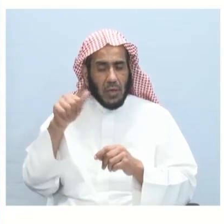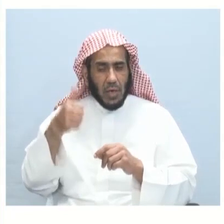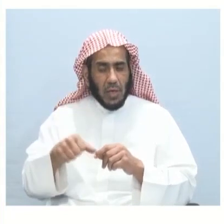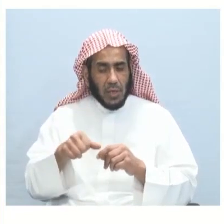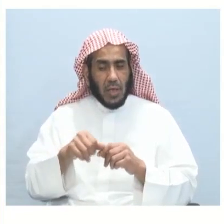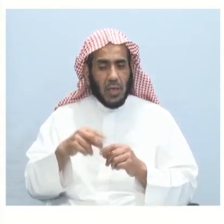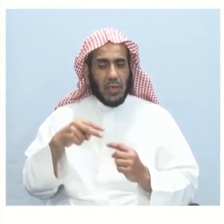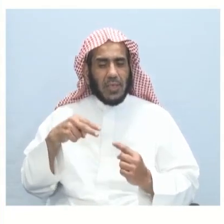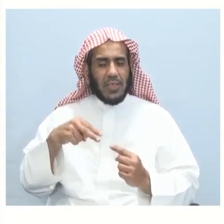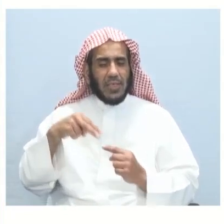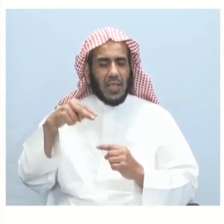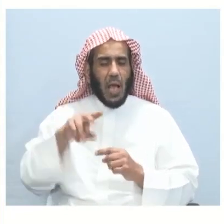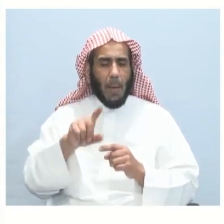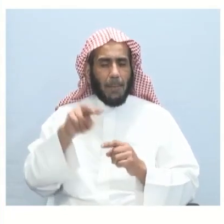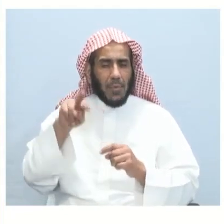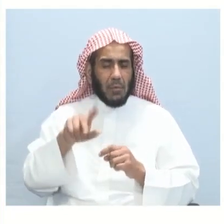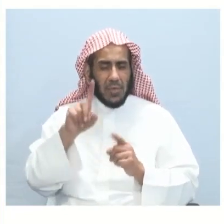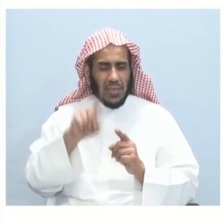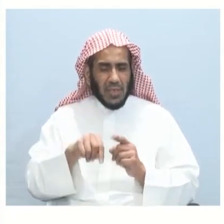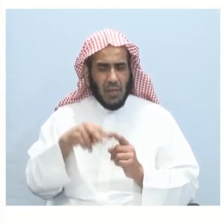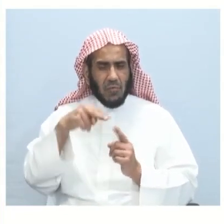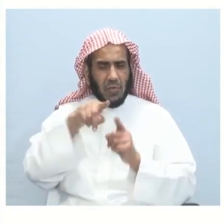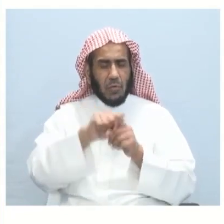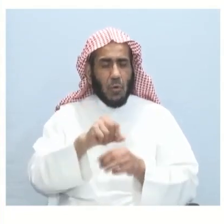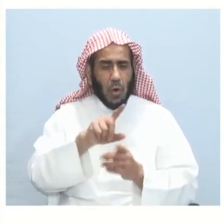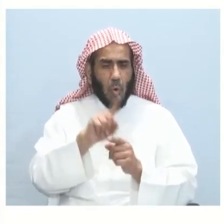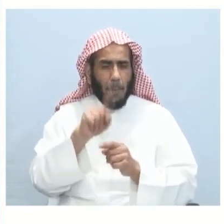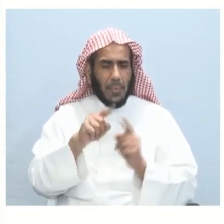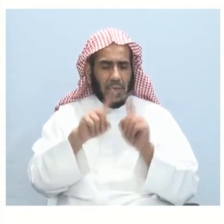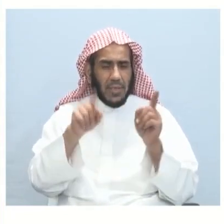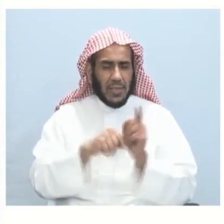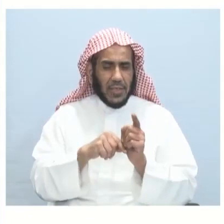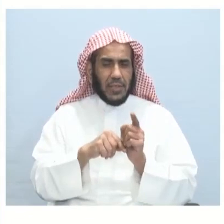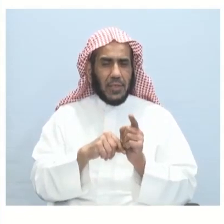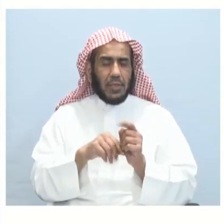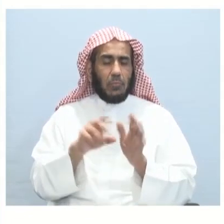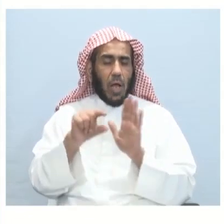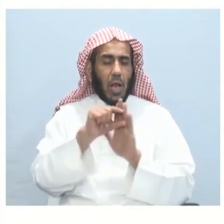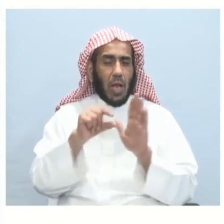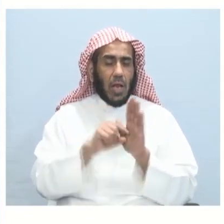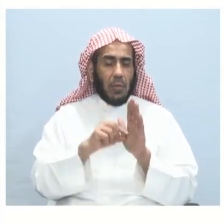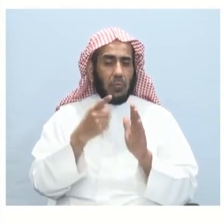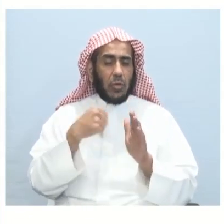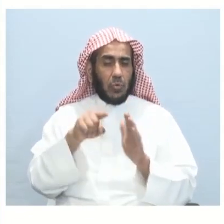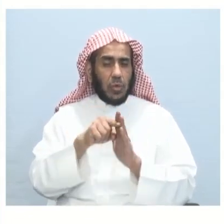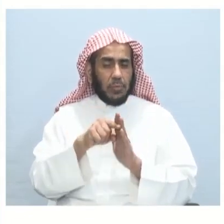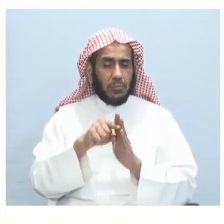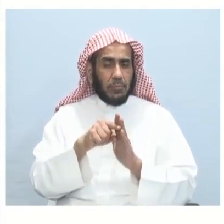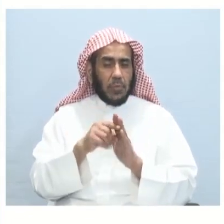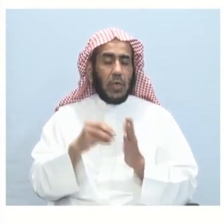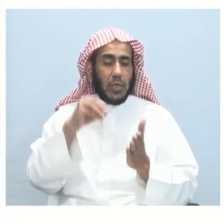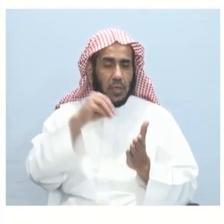السهم لتصغير النافذه ثم نقوم بتحديد نطاق الخلايا التي نريد